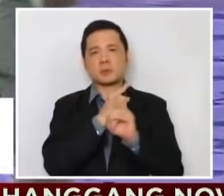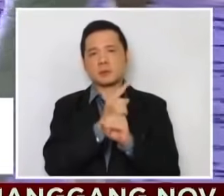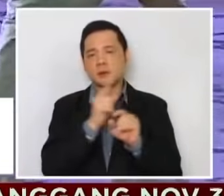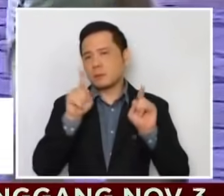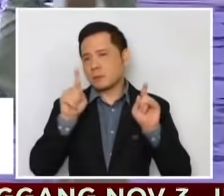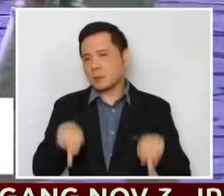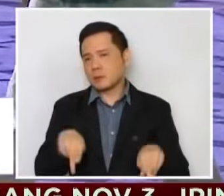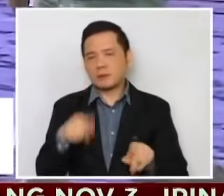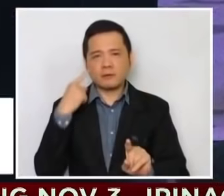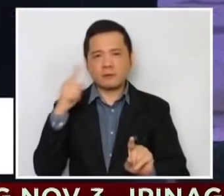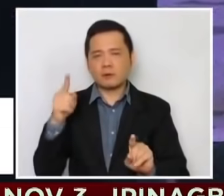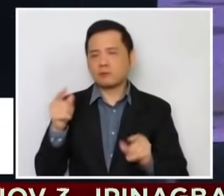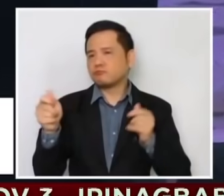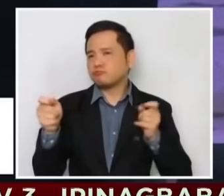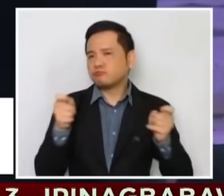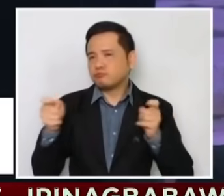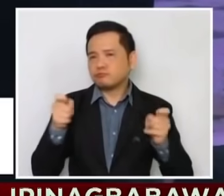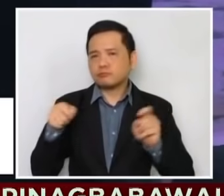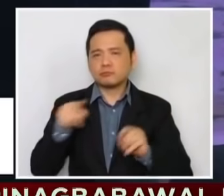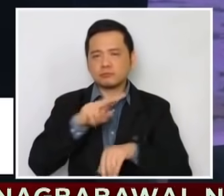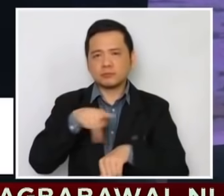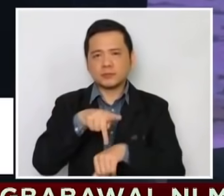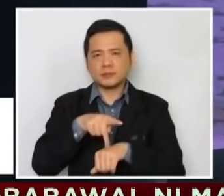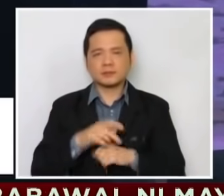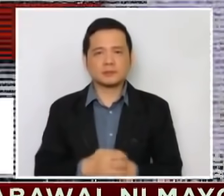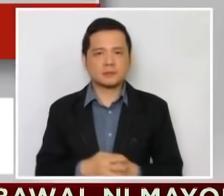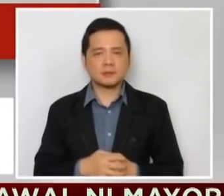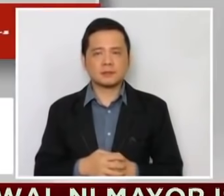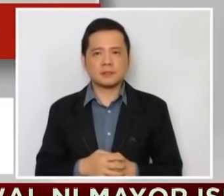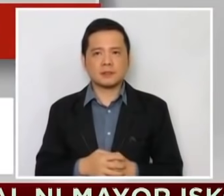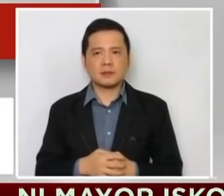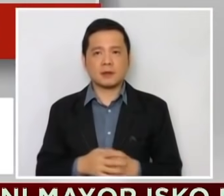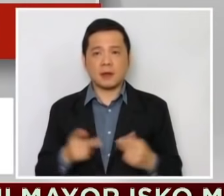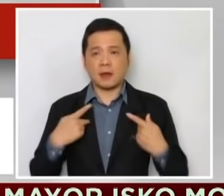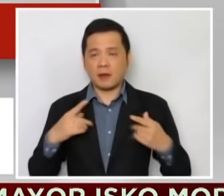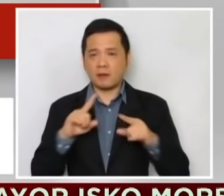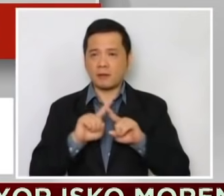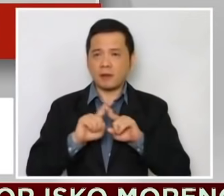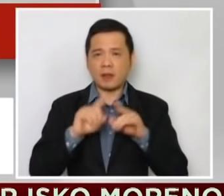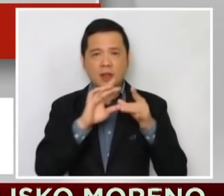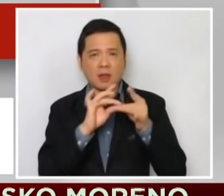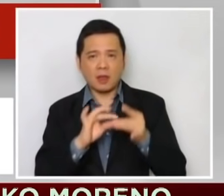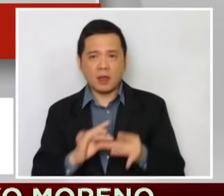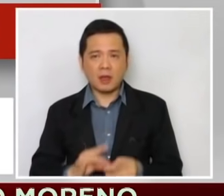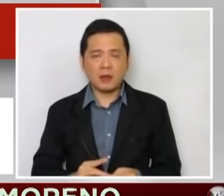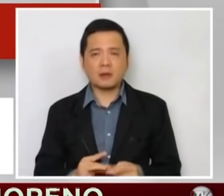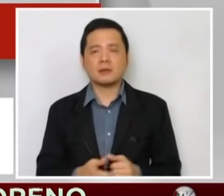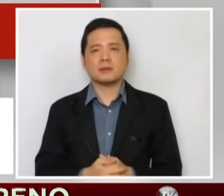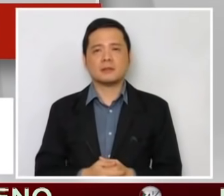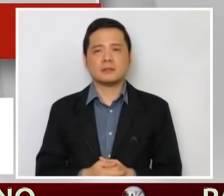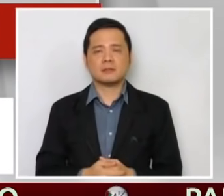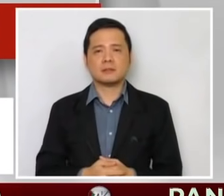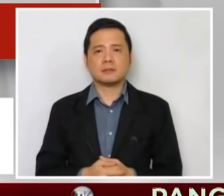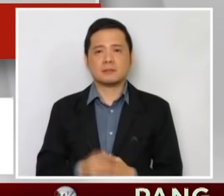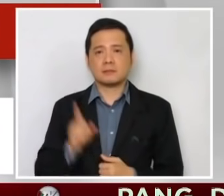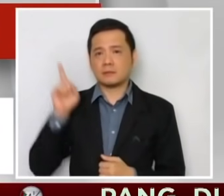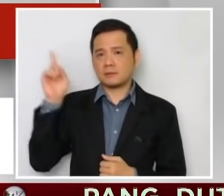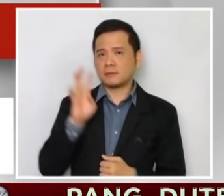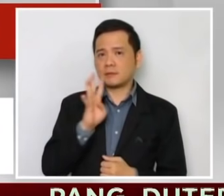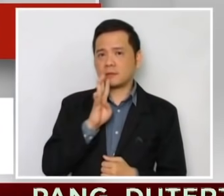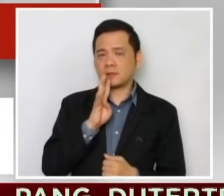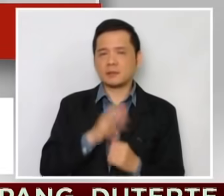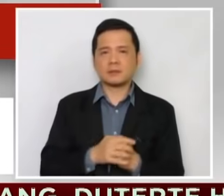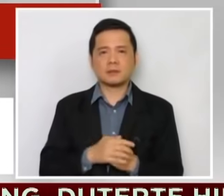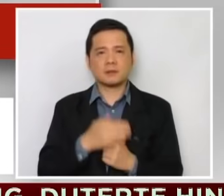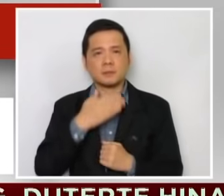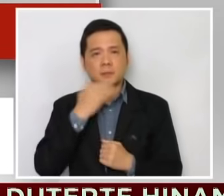namang magkomento si Lacson sa pagtakbo ni Robredo sa pagkapangulo. Sa halip, mas pagtutuunan nila ng pansin ng running mate na si Senate